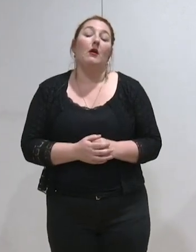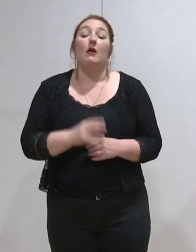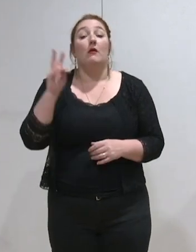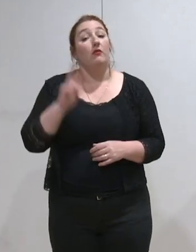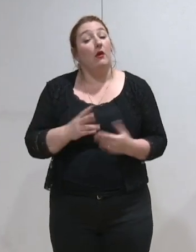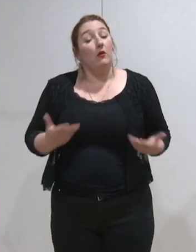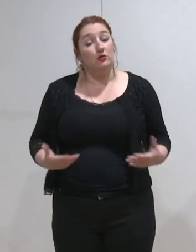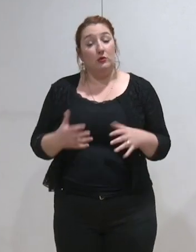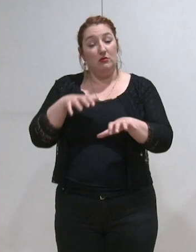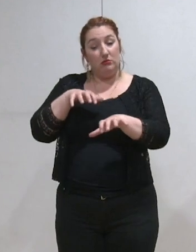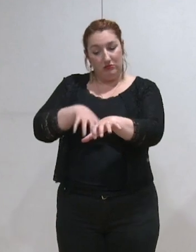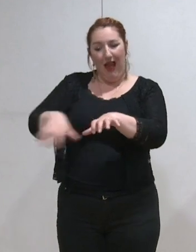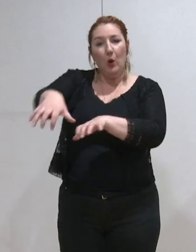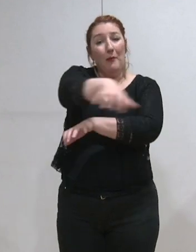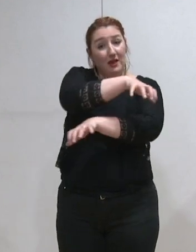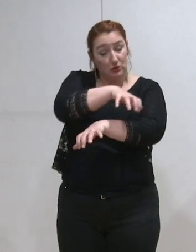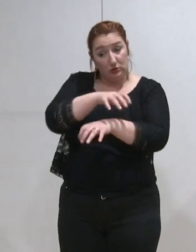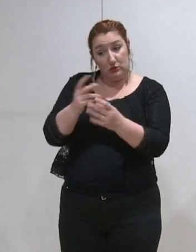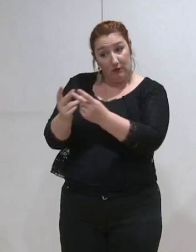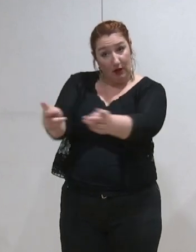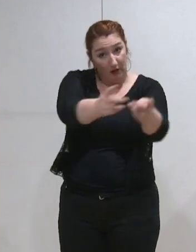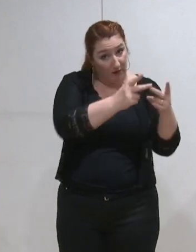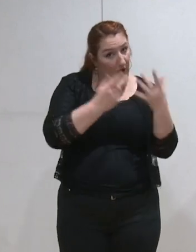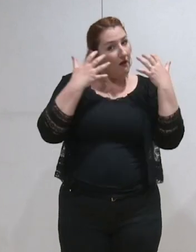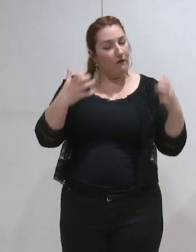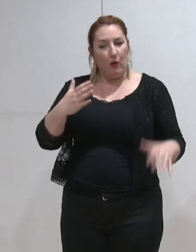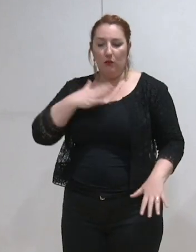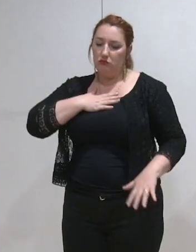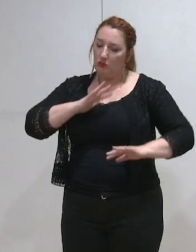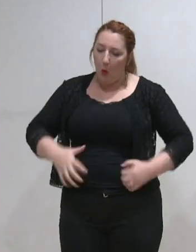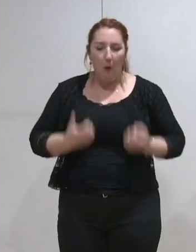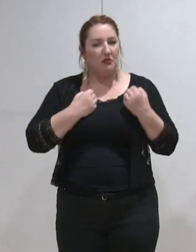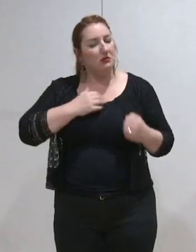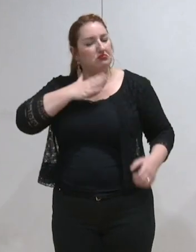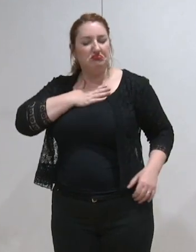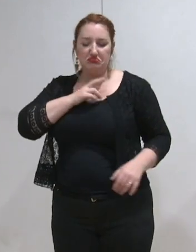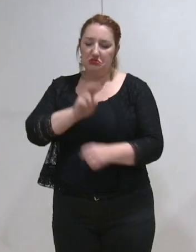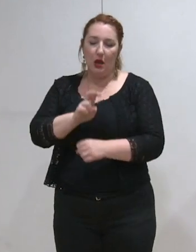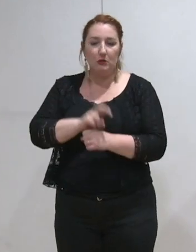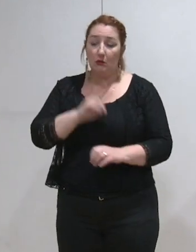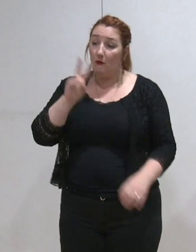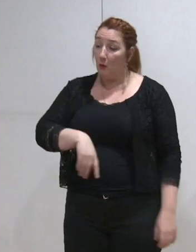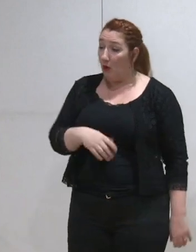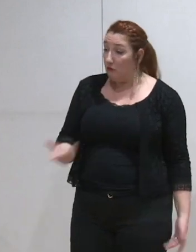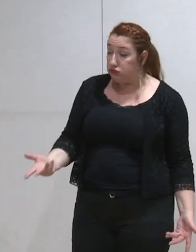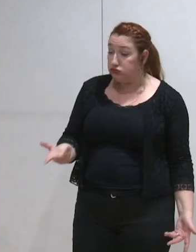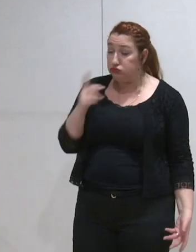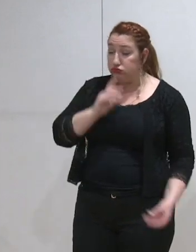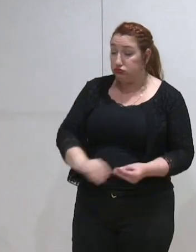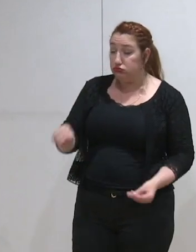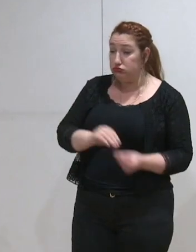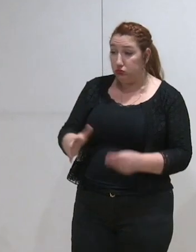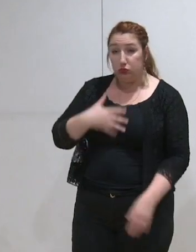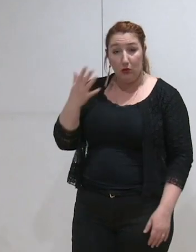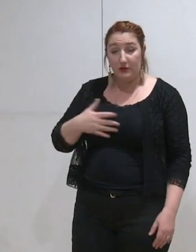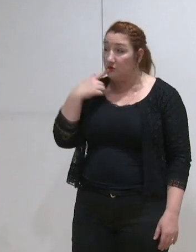l'agglomération qui veulent conserver en direct cette compétence ça m'afflige quelque peu avec pôul emploi et la Glot ce sera plus un doublon mais